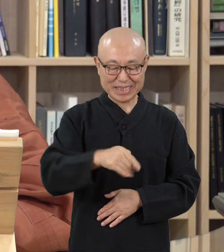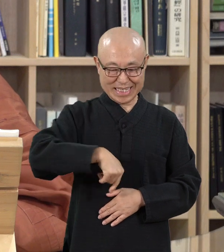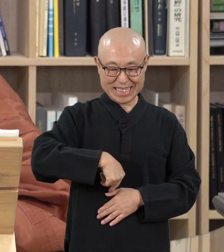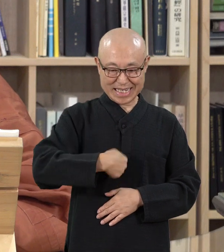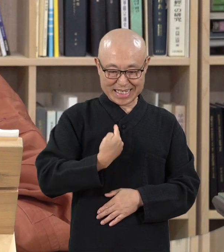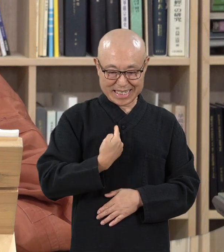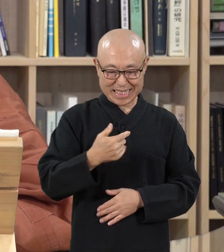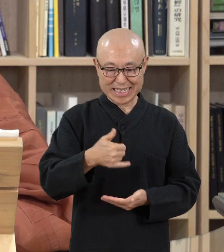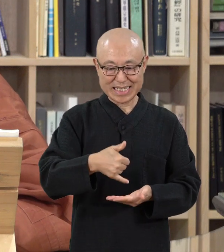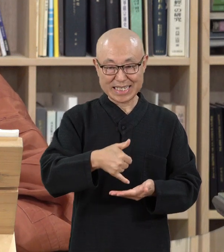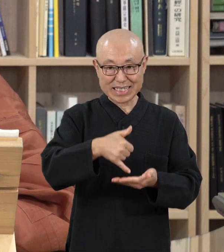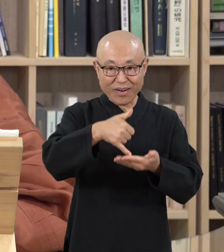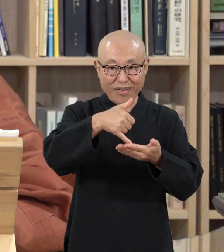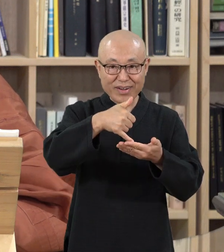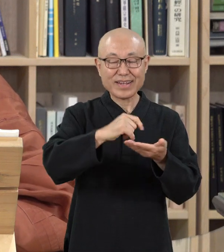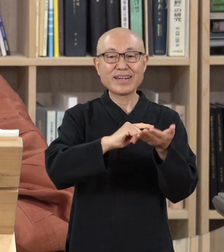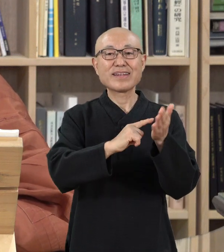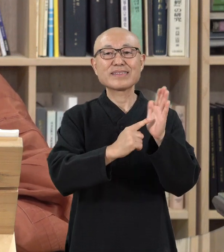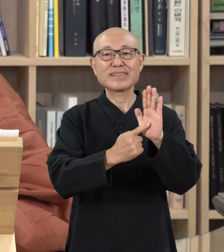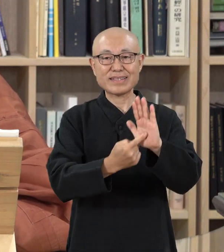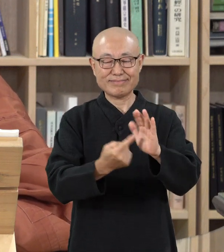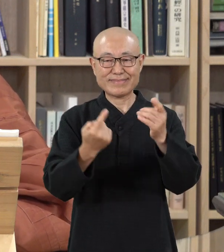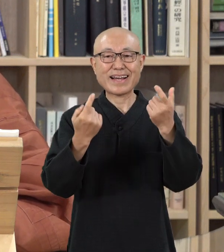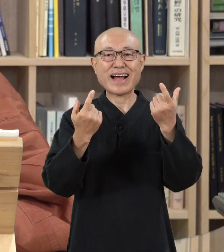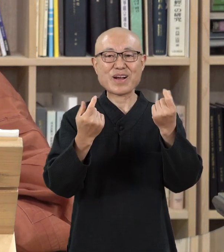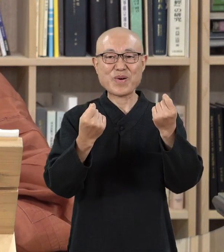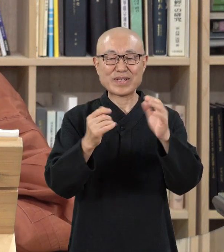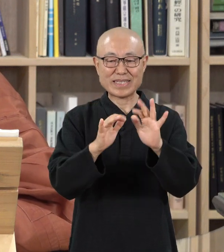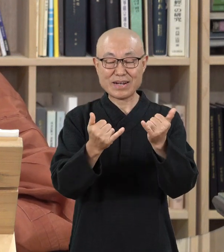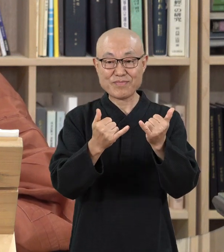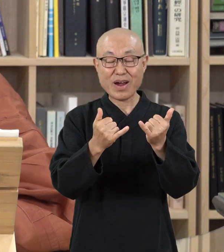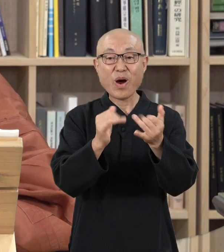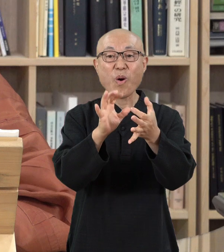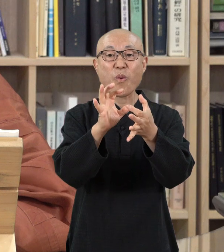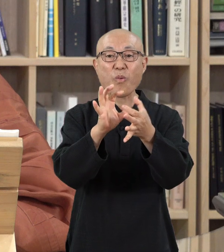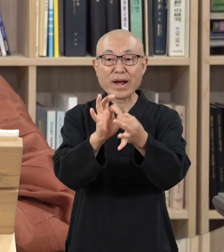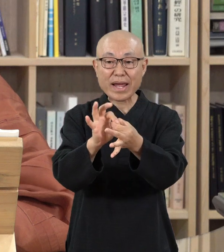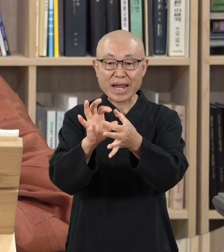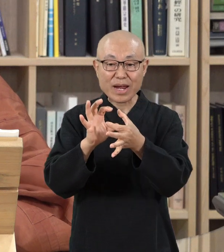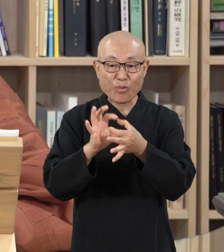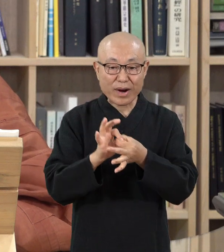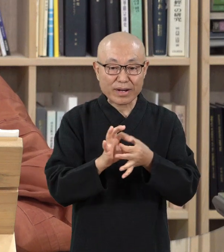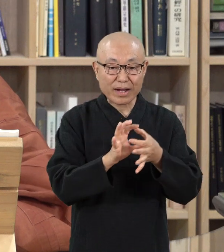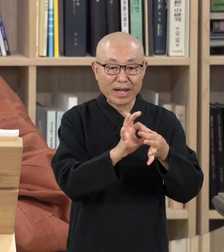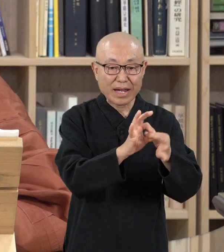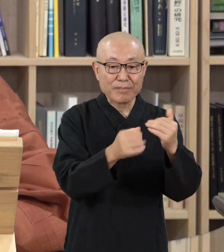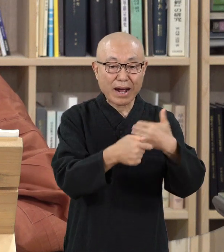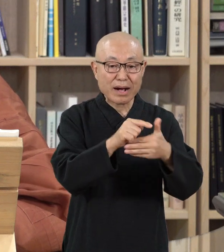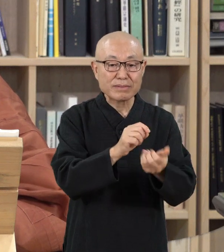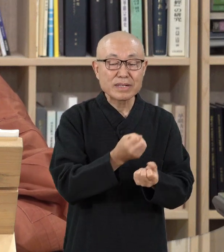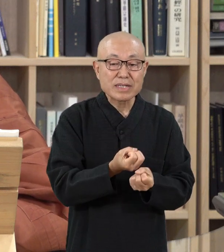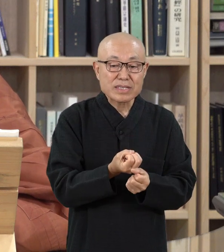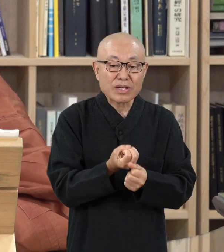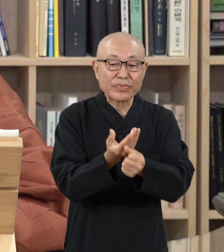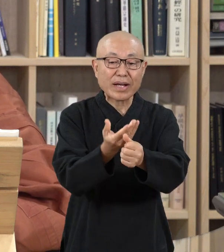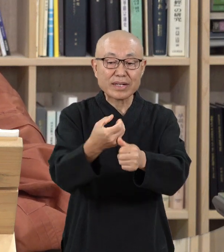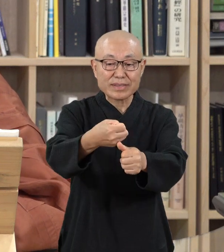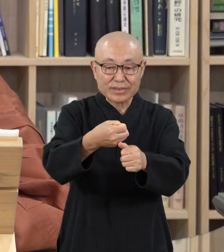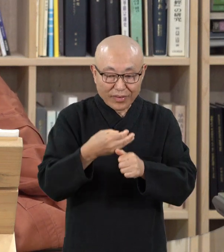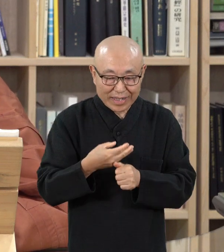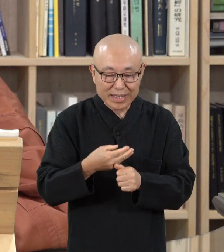자신의 인격을 나타내고, 그리고 사람과의 서로 마음을 전달하고